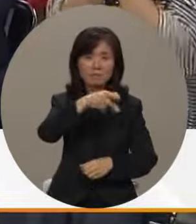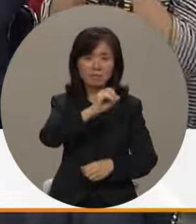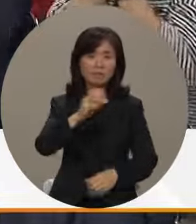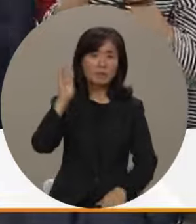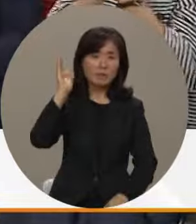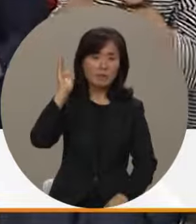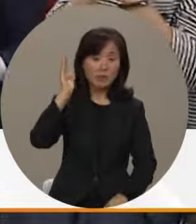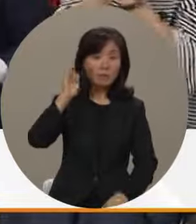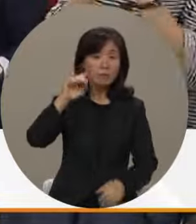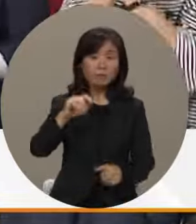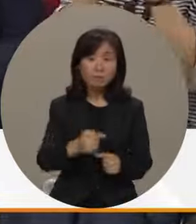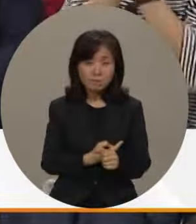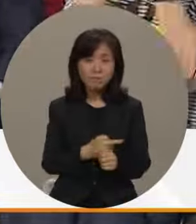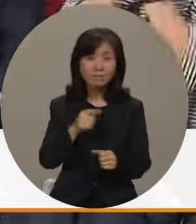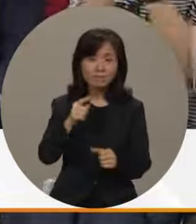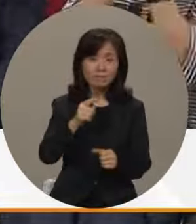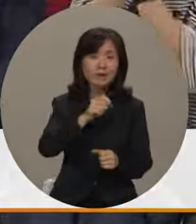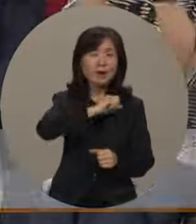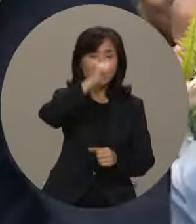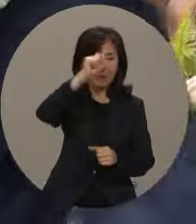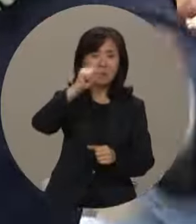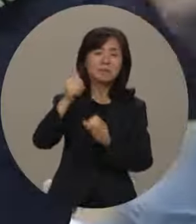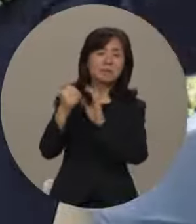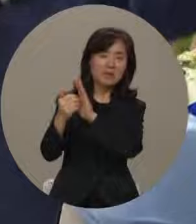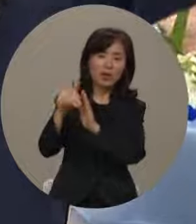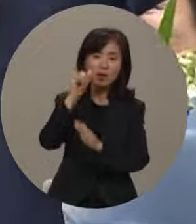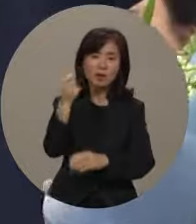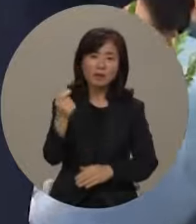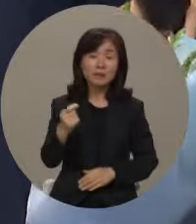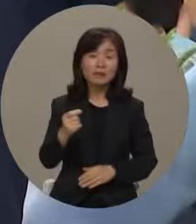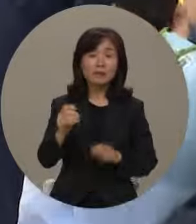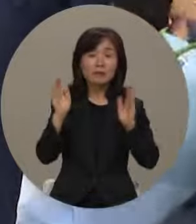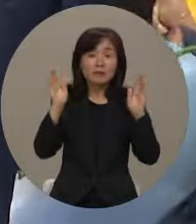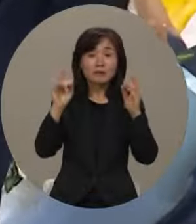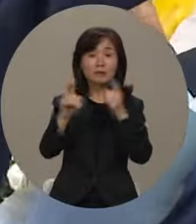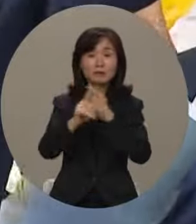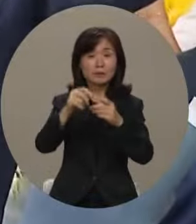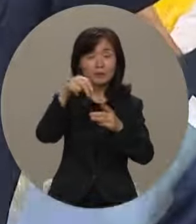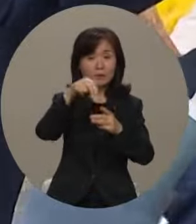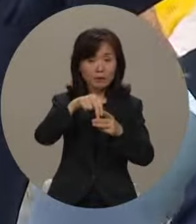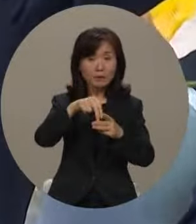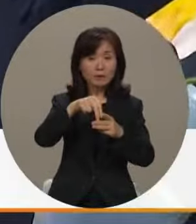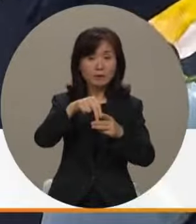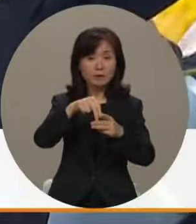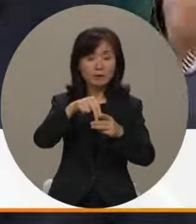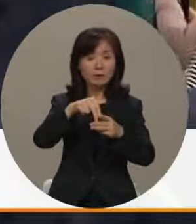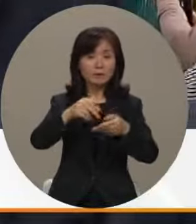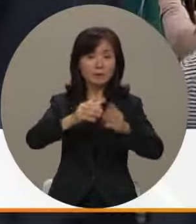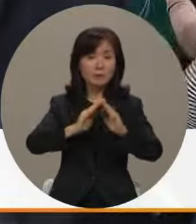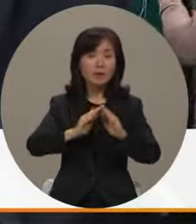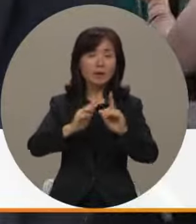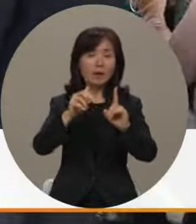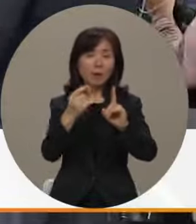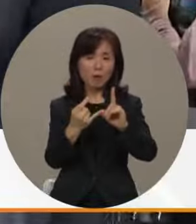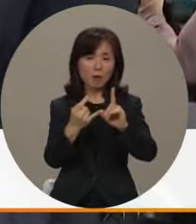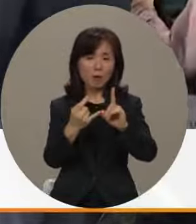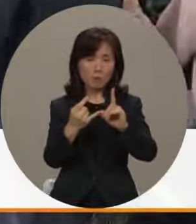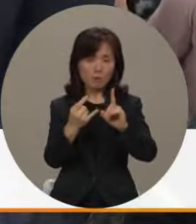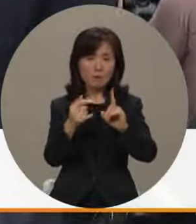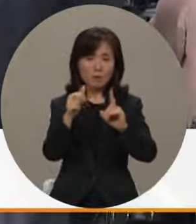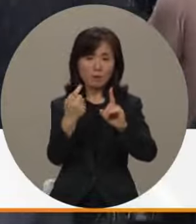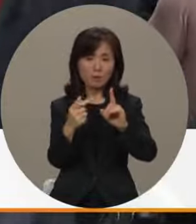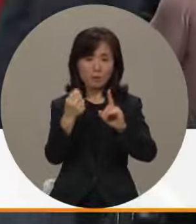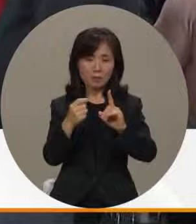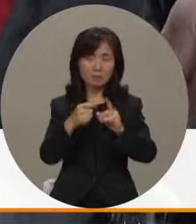흐름에는 일단 제동이 걸렸습니다. 학습진단치유센터 설치를 1호 결제로 정하며 기초학력 문제도 챙기겠다는